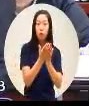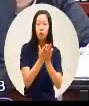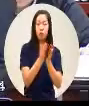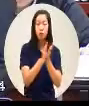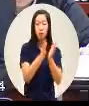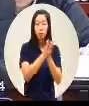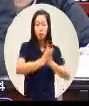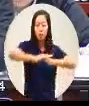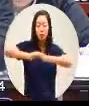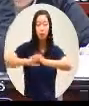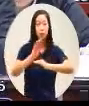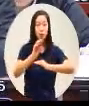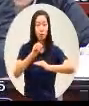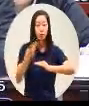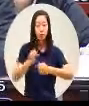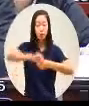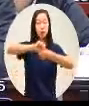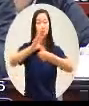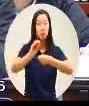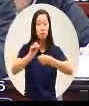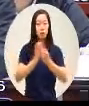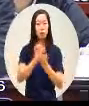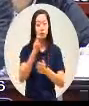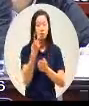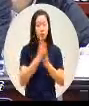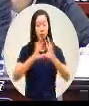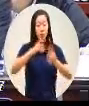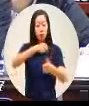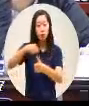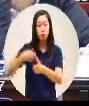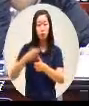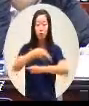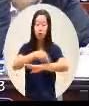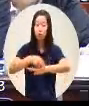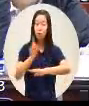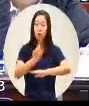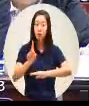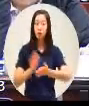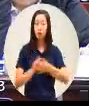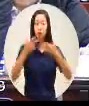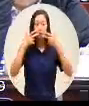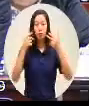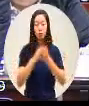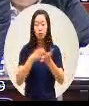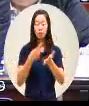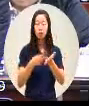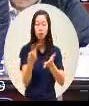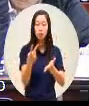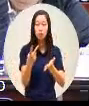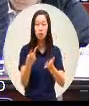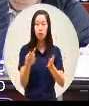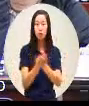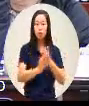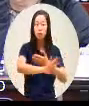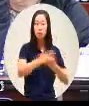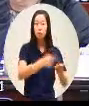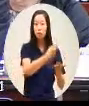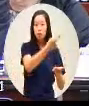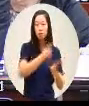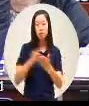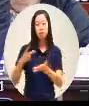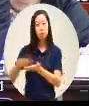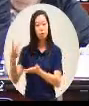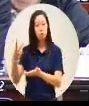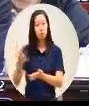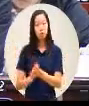增加？那我们的整个十二年国教方案里面呢，其实包括原住民他们都有两次，别人只有一次的申请，他们有两